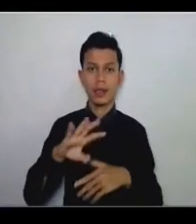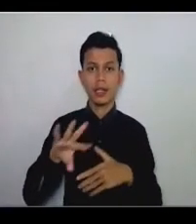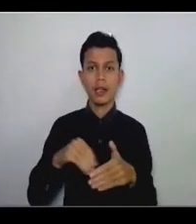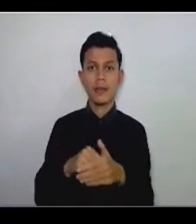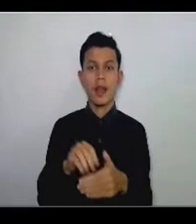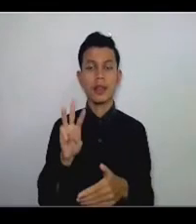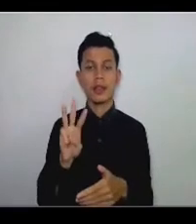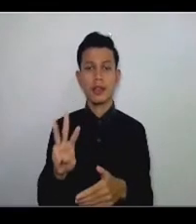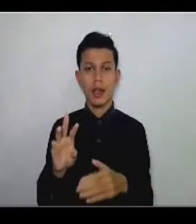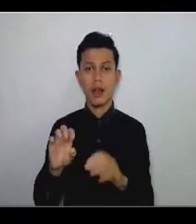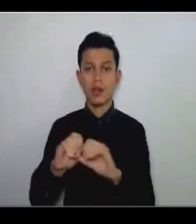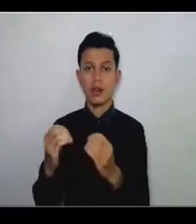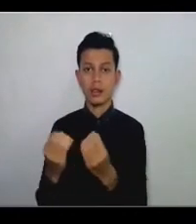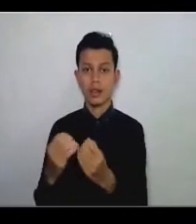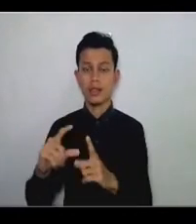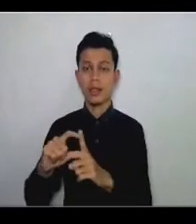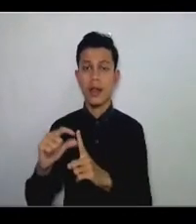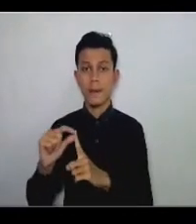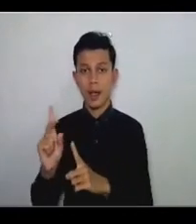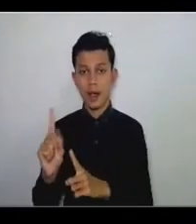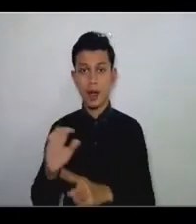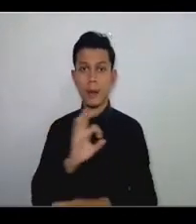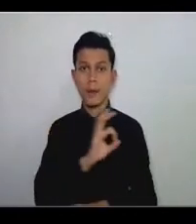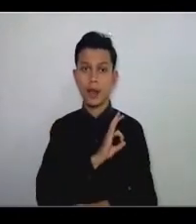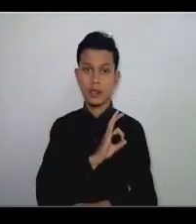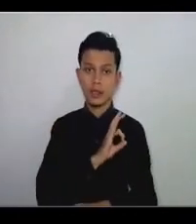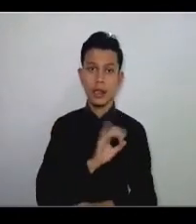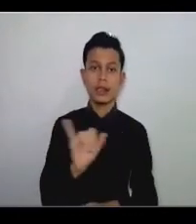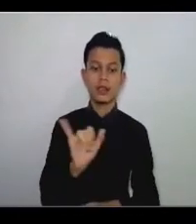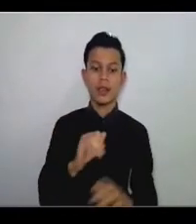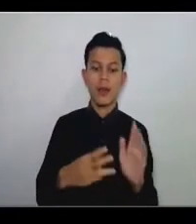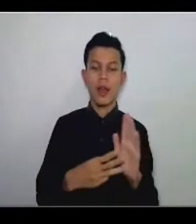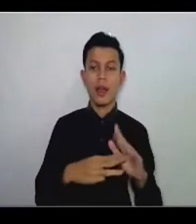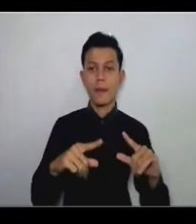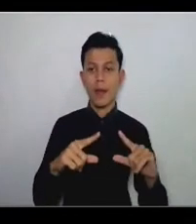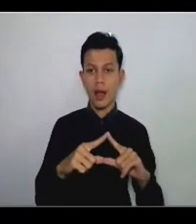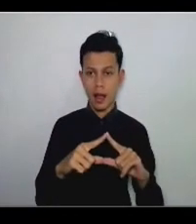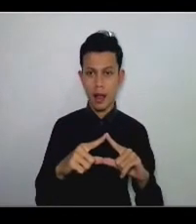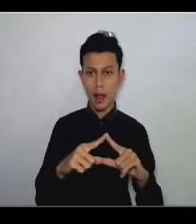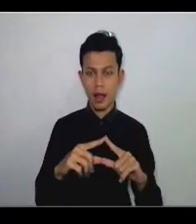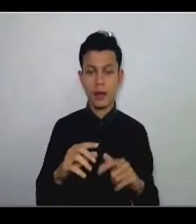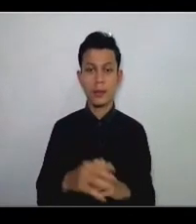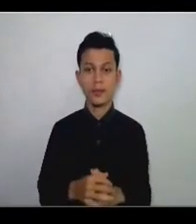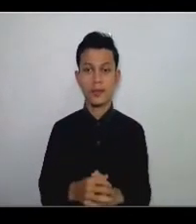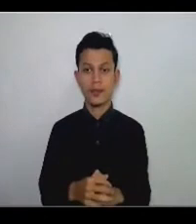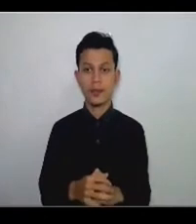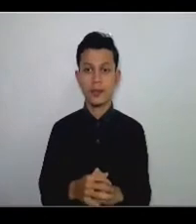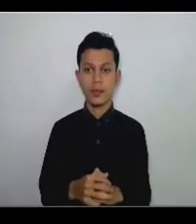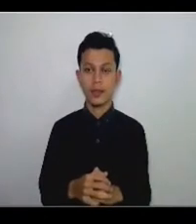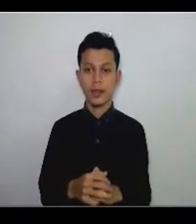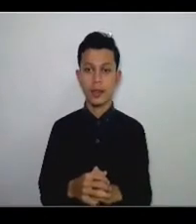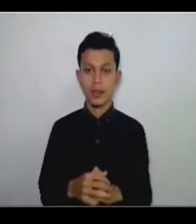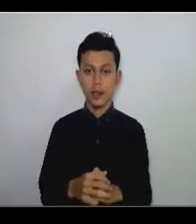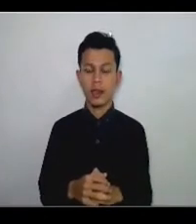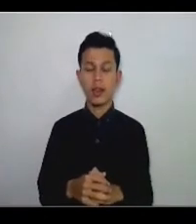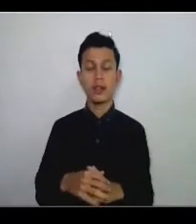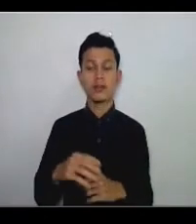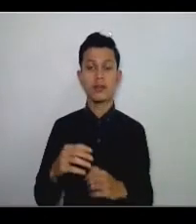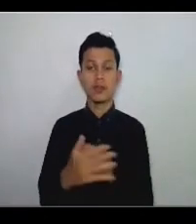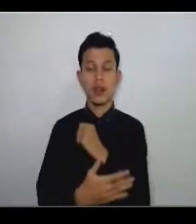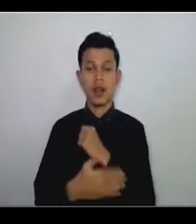yaitu DPR presiden dan Mahkamah Agung yang dalam gagasan negara modern merepresentasikan